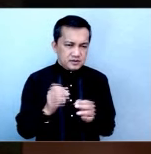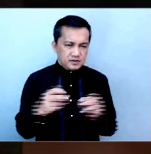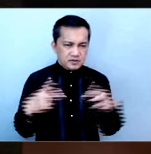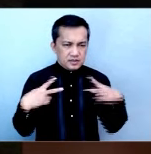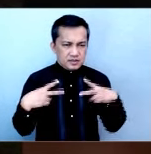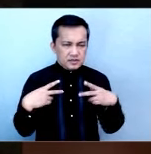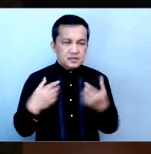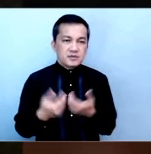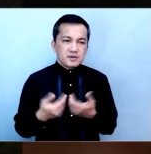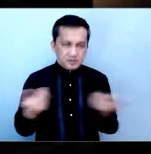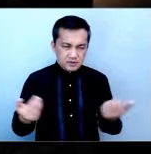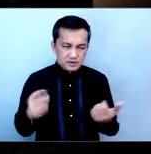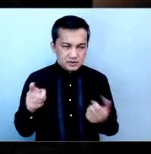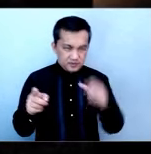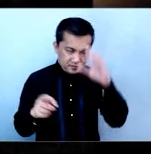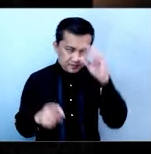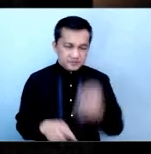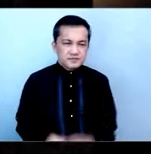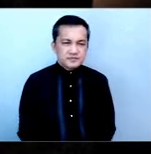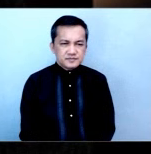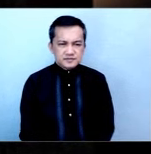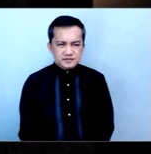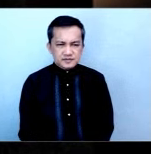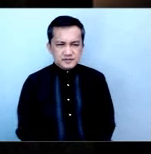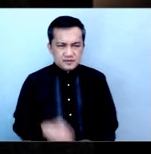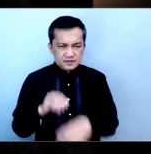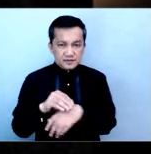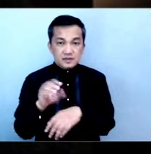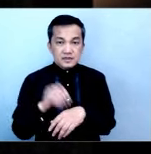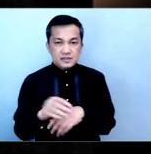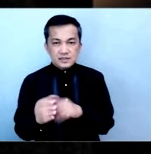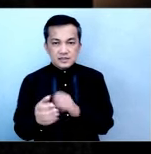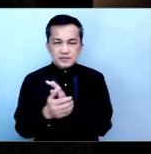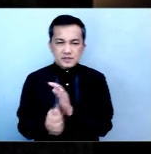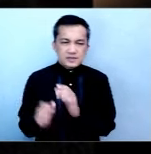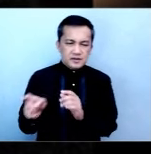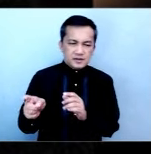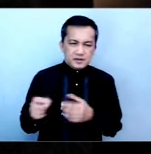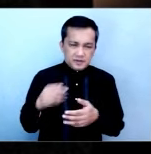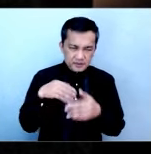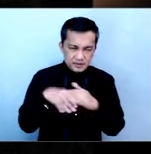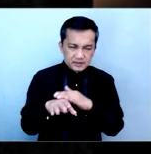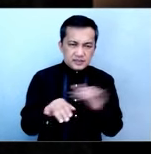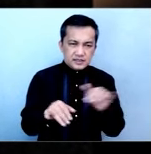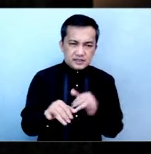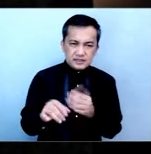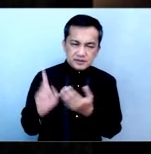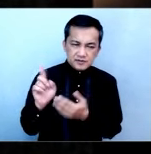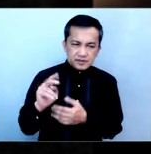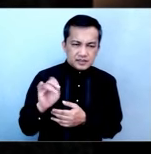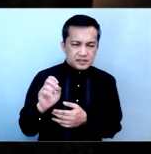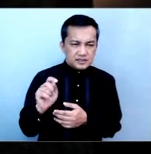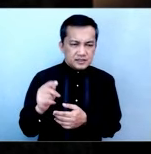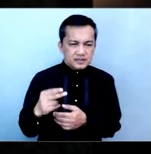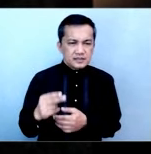pa rin ang lalaki. May payo ang ating eksperto sa mga may pinagdaraanan gaya ni Margaret. Sa mga girls na